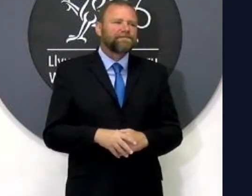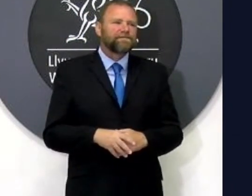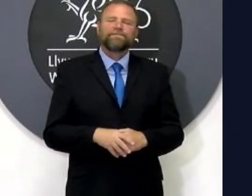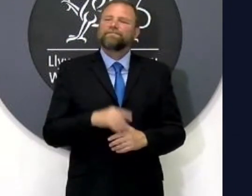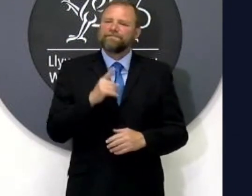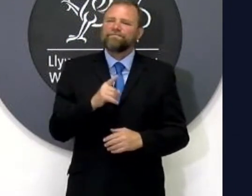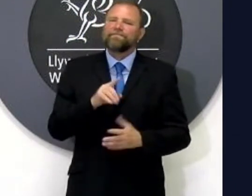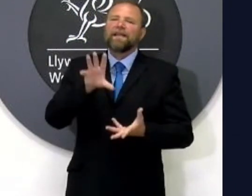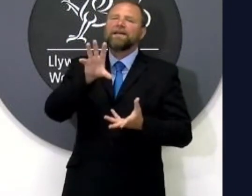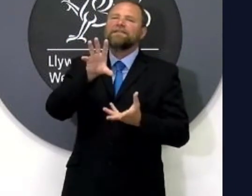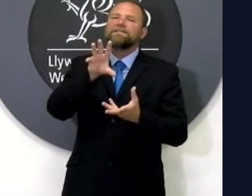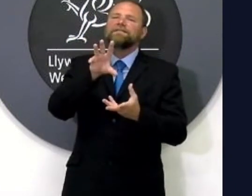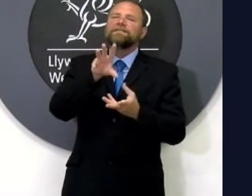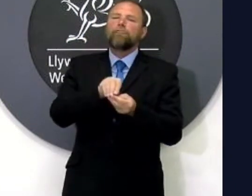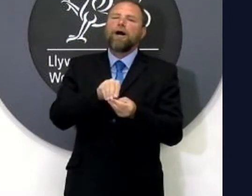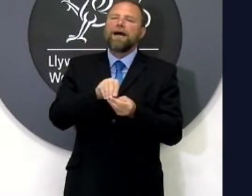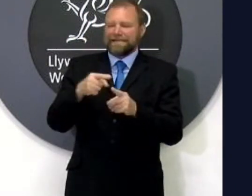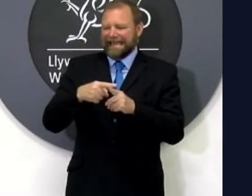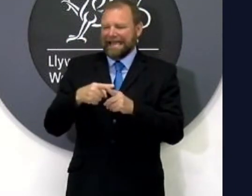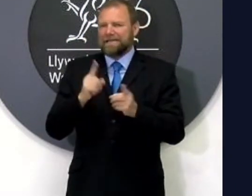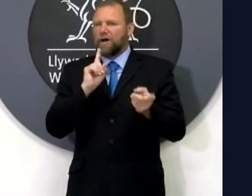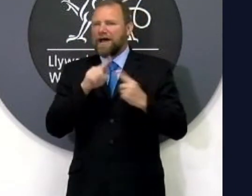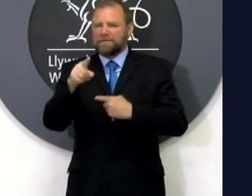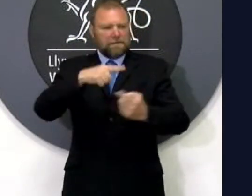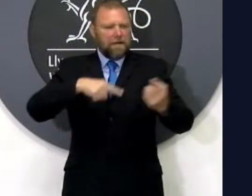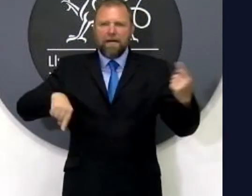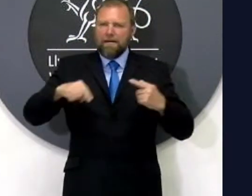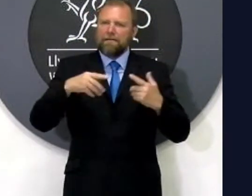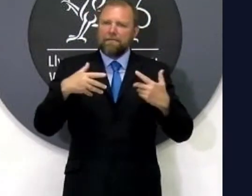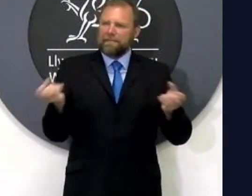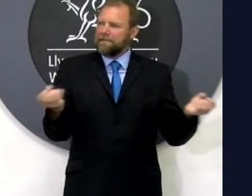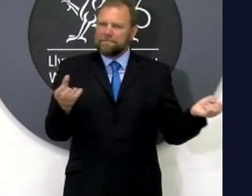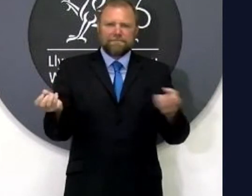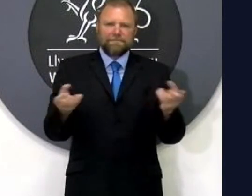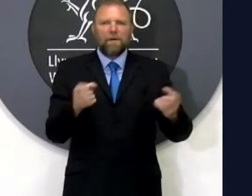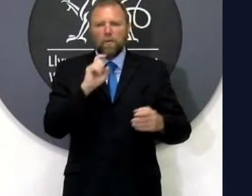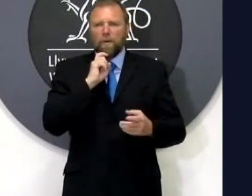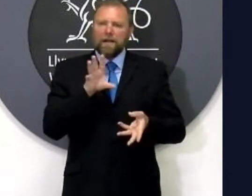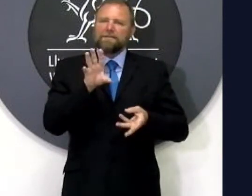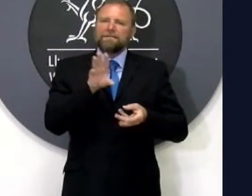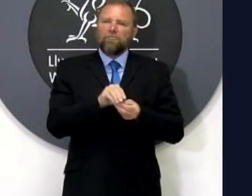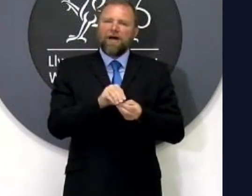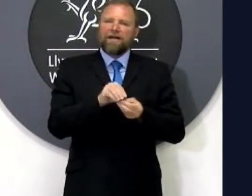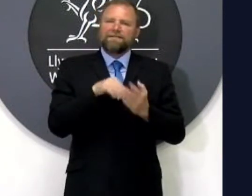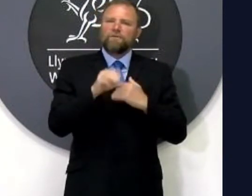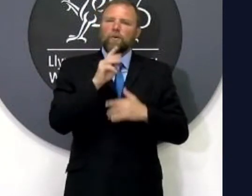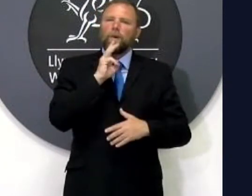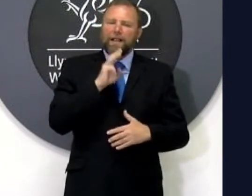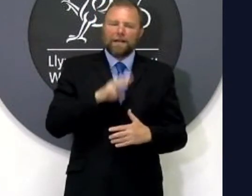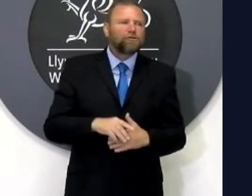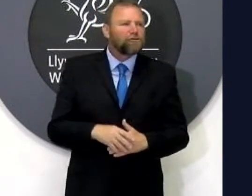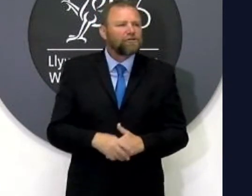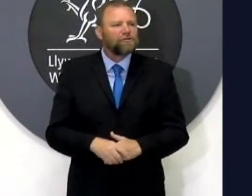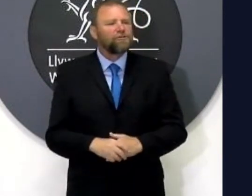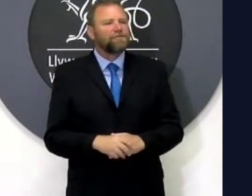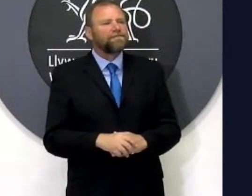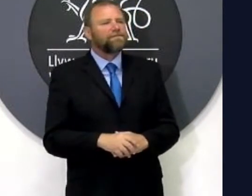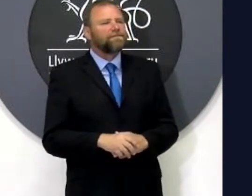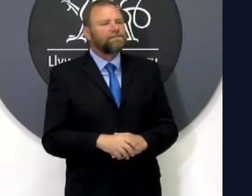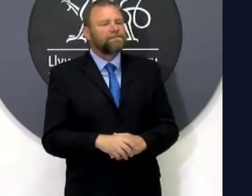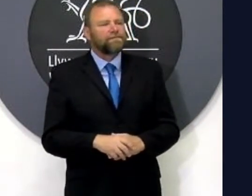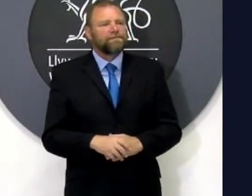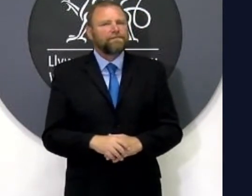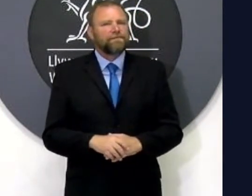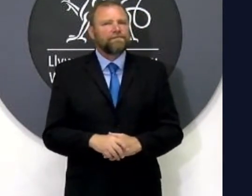na gyfrifoldeb ar pobl i gael y vaccines sydd ar gael iddyn nhw. Wrth gwrs,